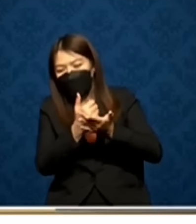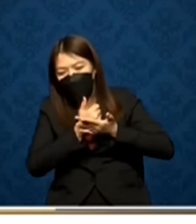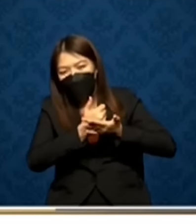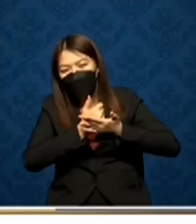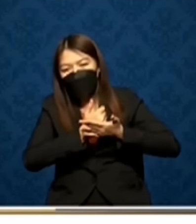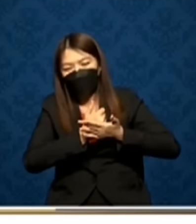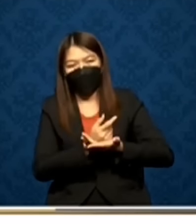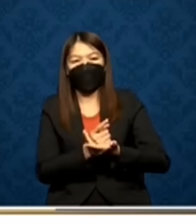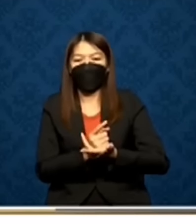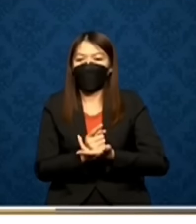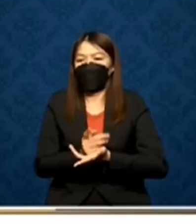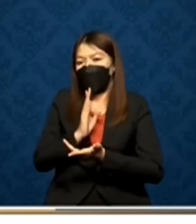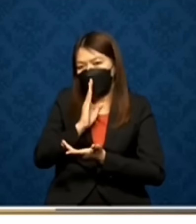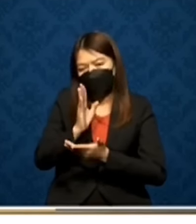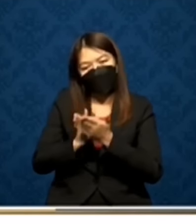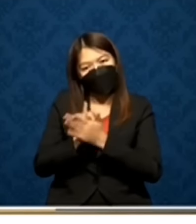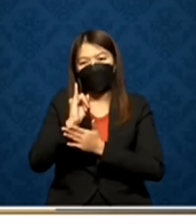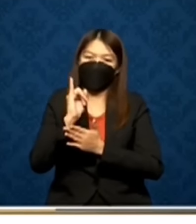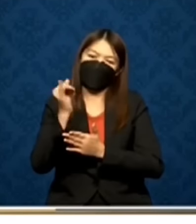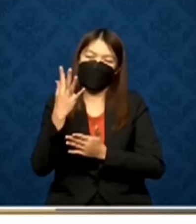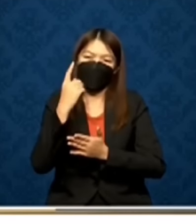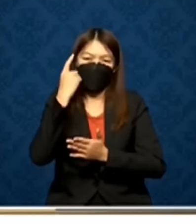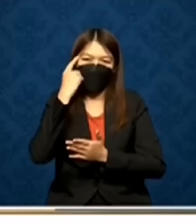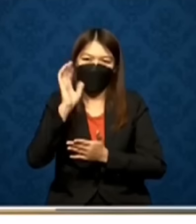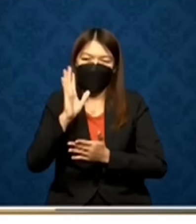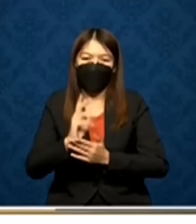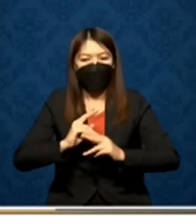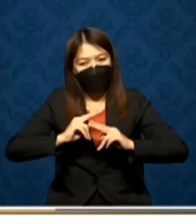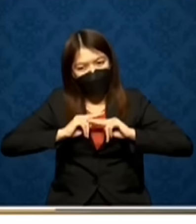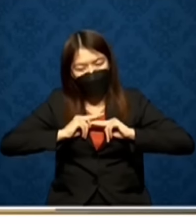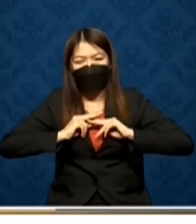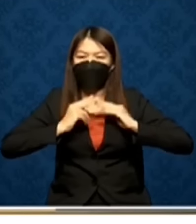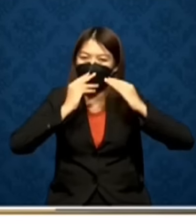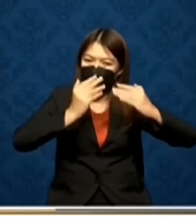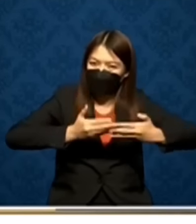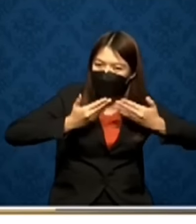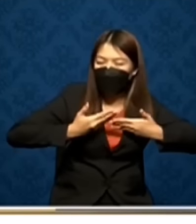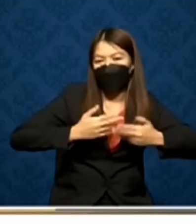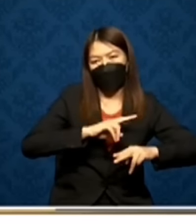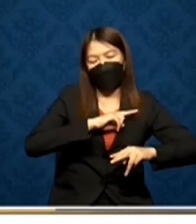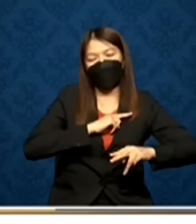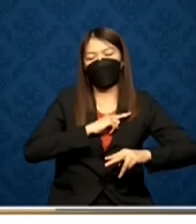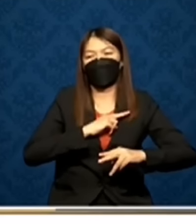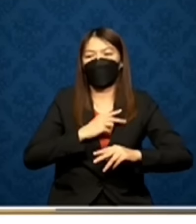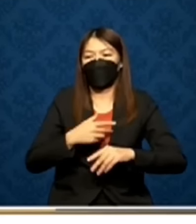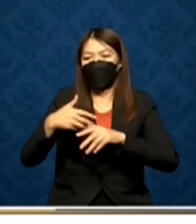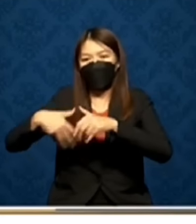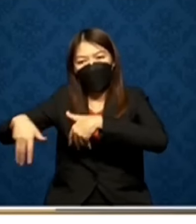ผมถึงเวลาแล้วว่าต้องเอาความถูกต้องประโยชน์ส่วนตัวกับประโยชน์ส่วนรวมท่านน